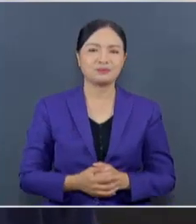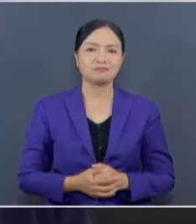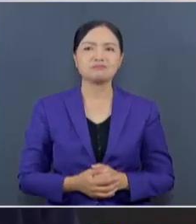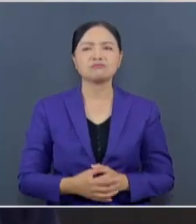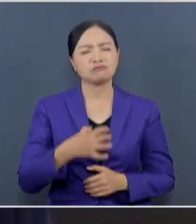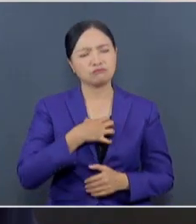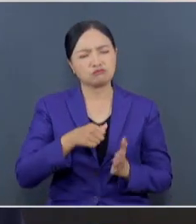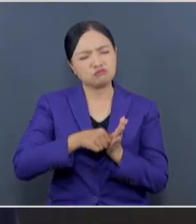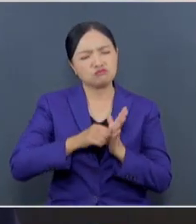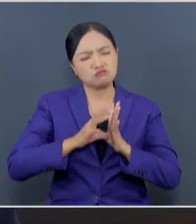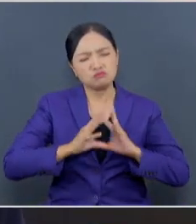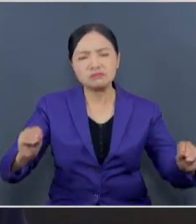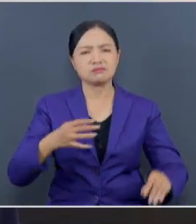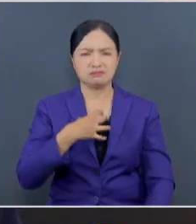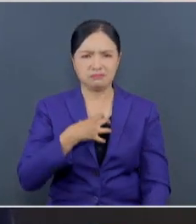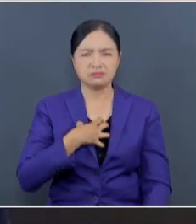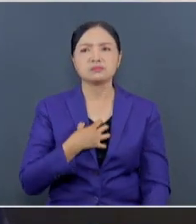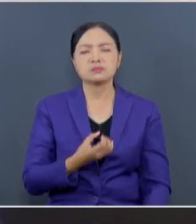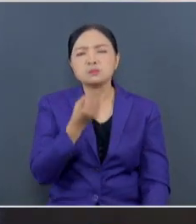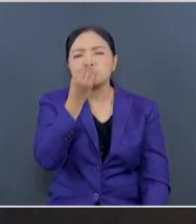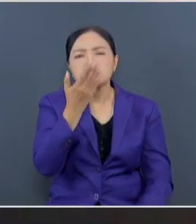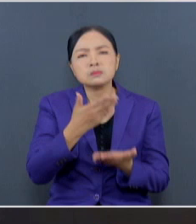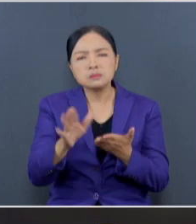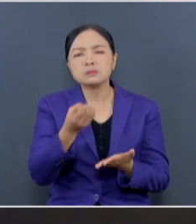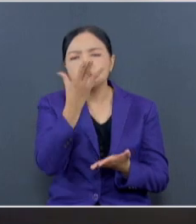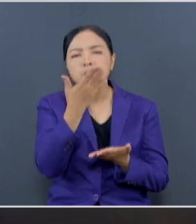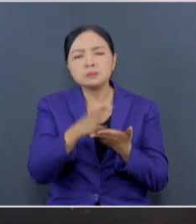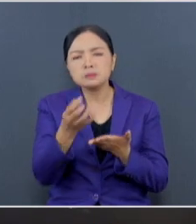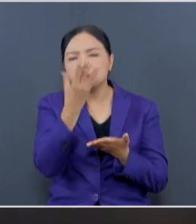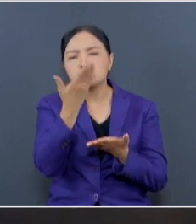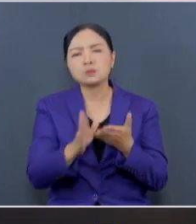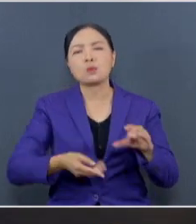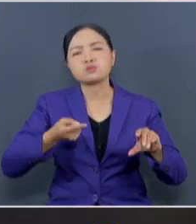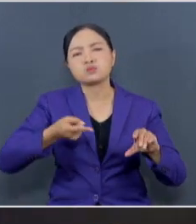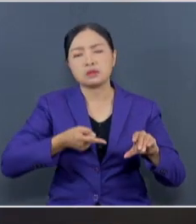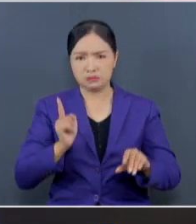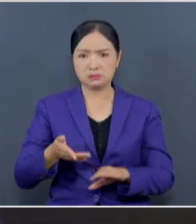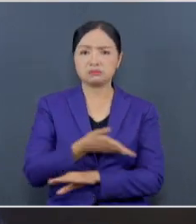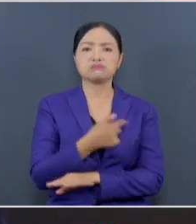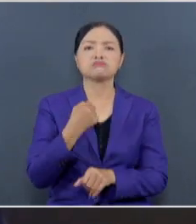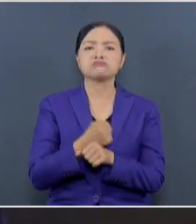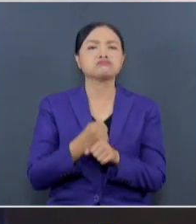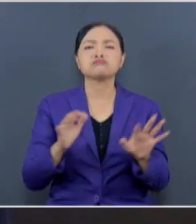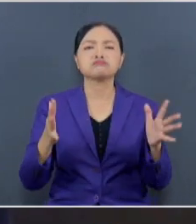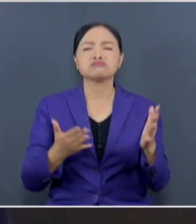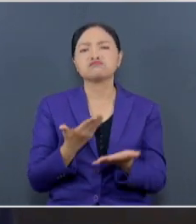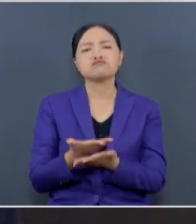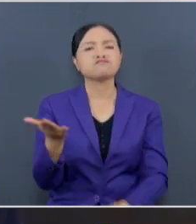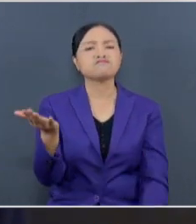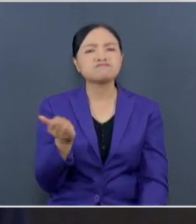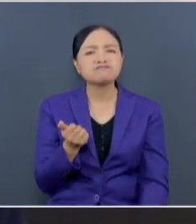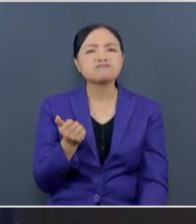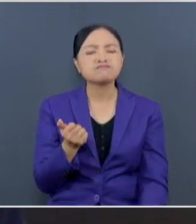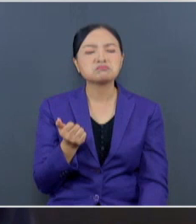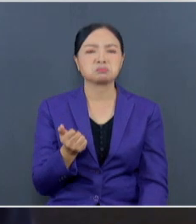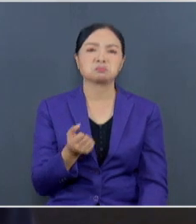ากจะหมดหนี้อะค่ะเพราะทุกวันนี้ก็ส่งแต่ดอกซึ่งก่อนหน้านี้ก็ตกงานก็ยืมเข้ามาร้